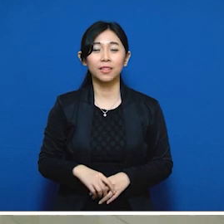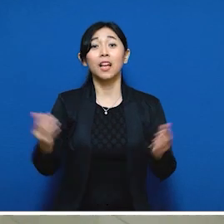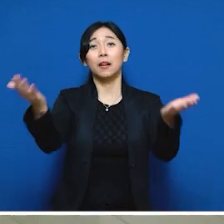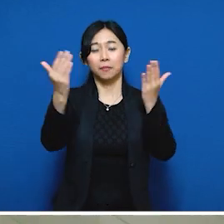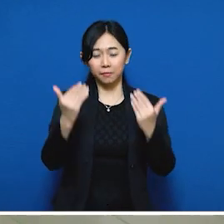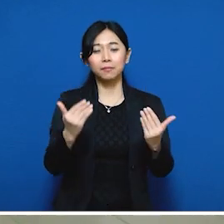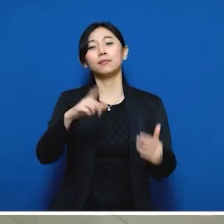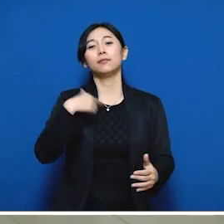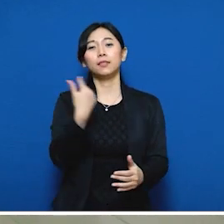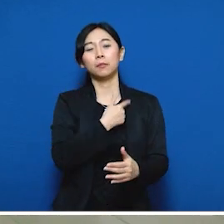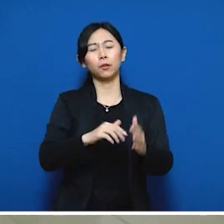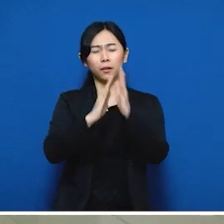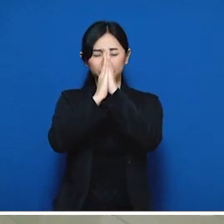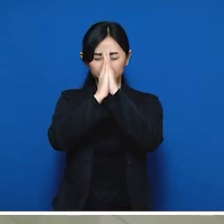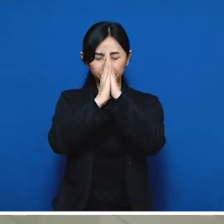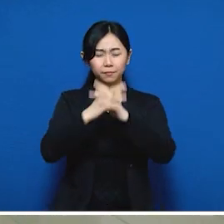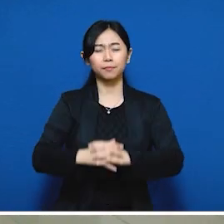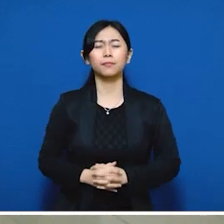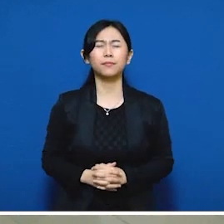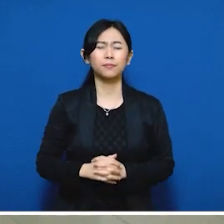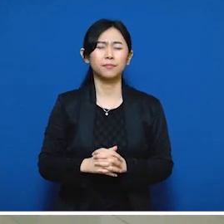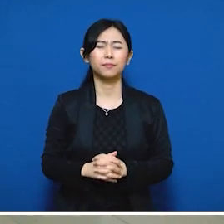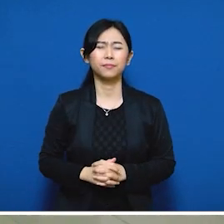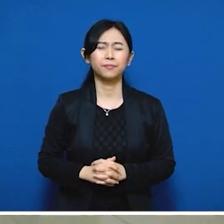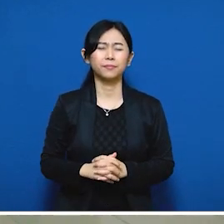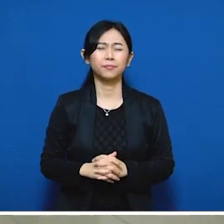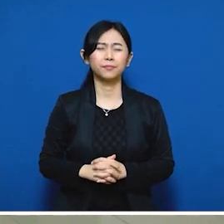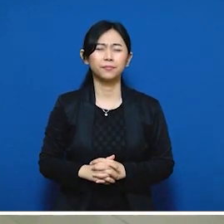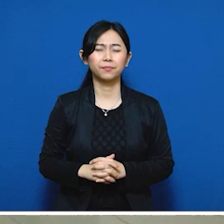Mari kita berdoa.